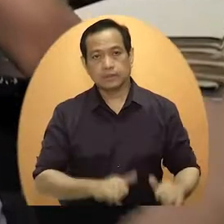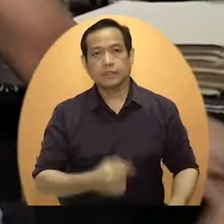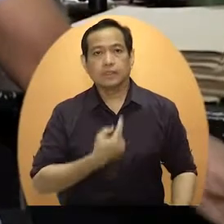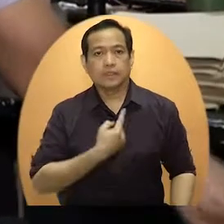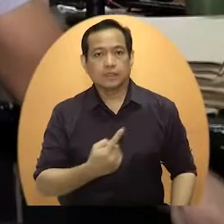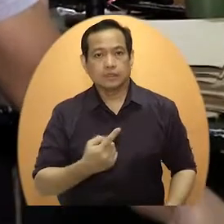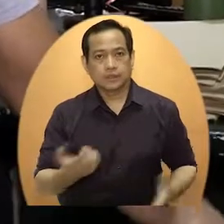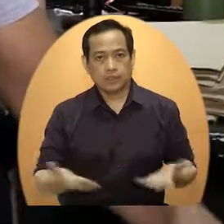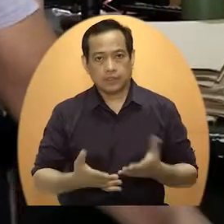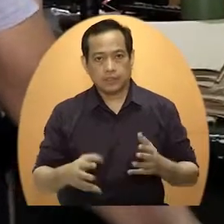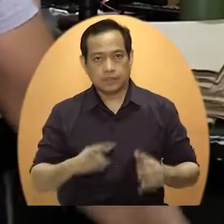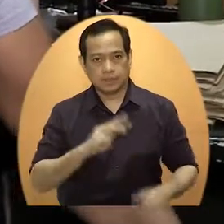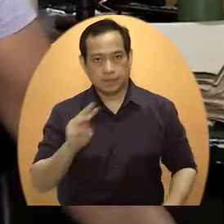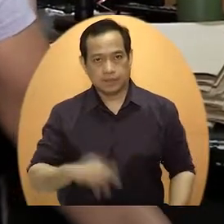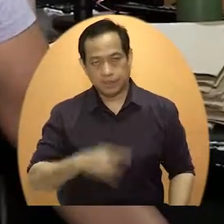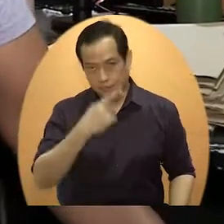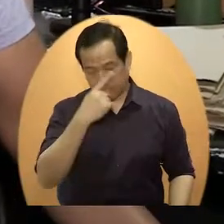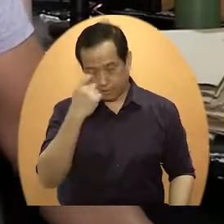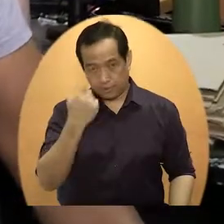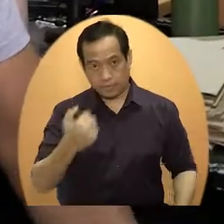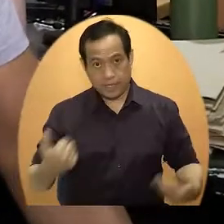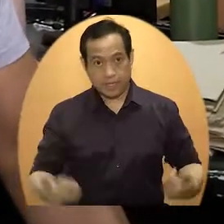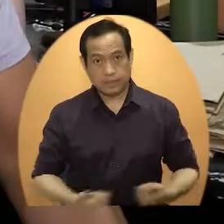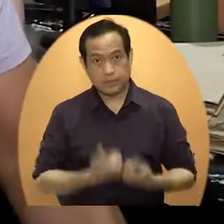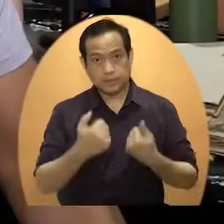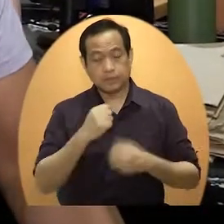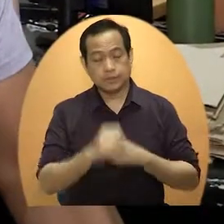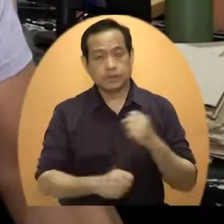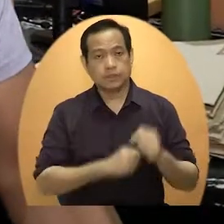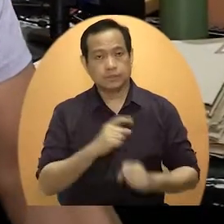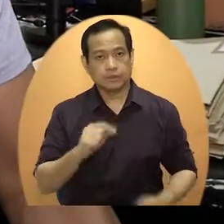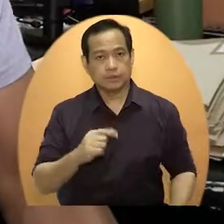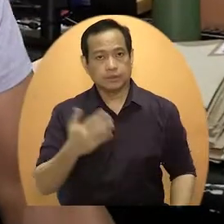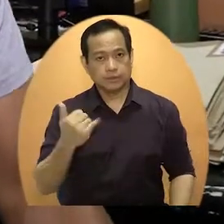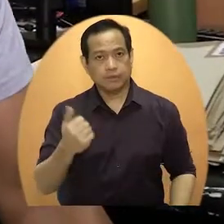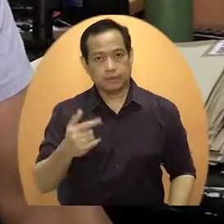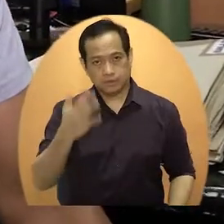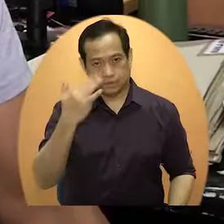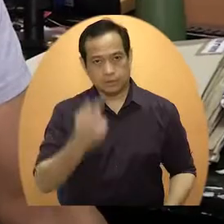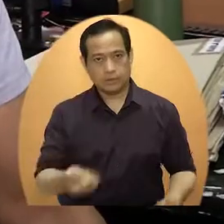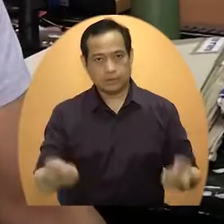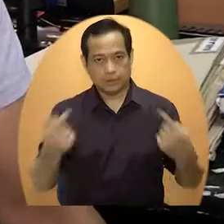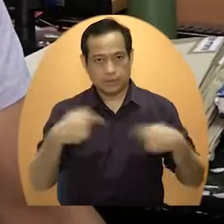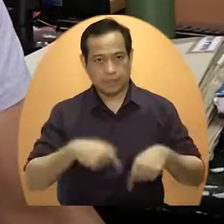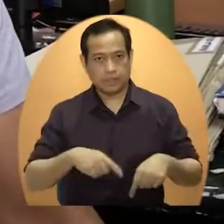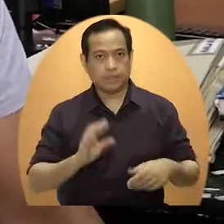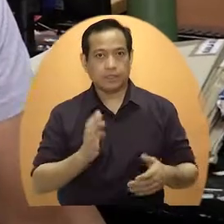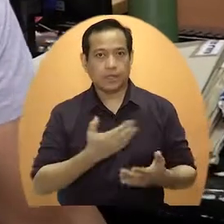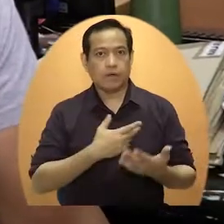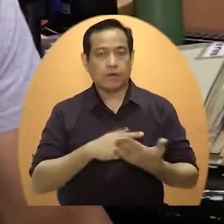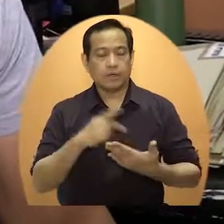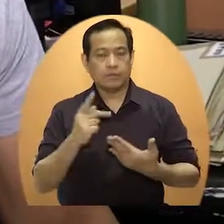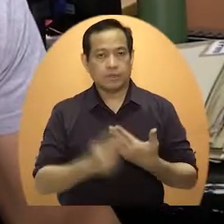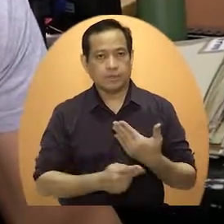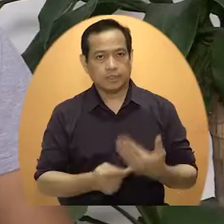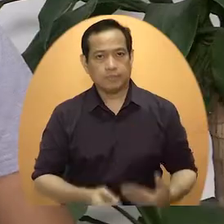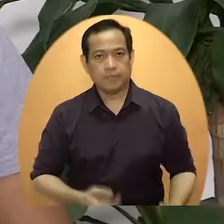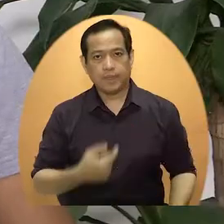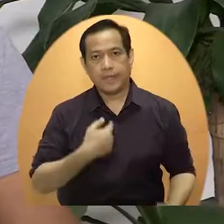dito sa Maynila. Dahil sa isang aksidente, taong 2015, kaya narito siya sa ating